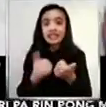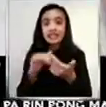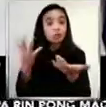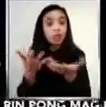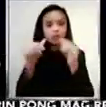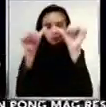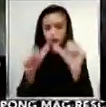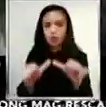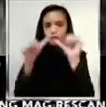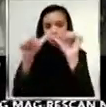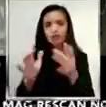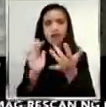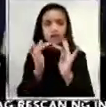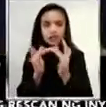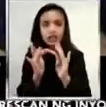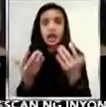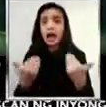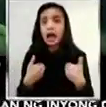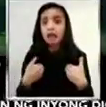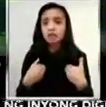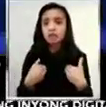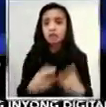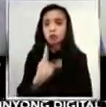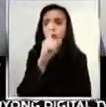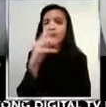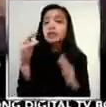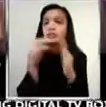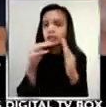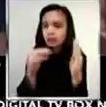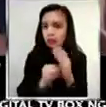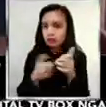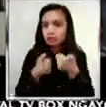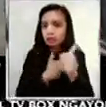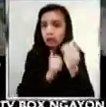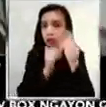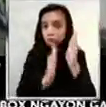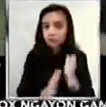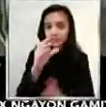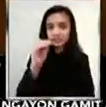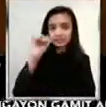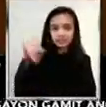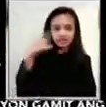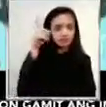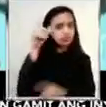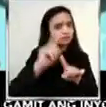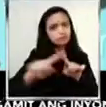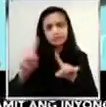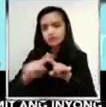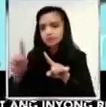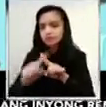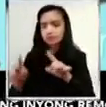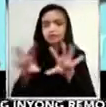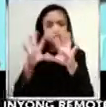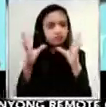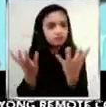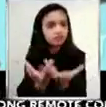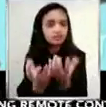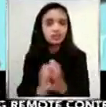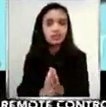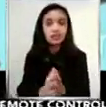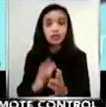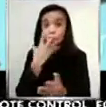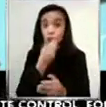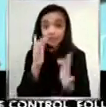online. Mayroong mahigit 1 milyong followers si DJ Luño mula sa iba't ibang bahagi ng mundo. Ang